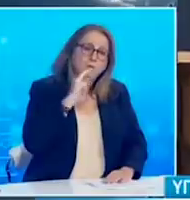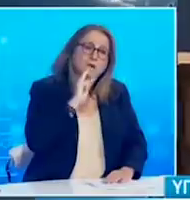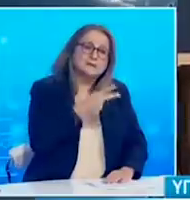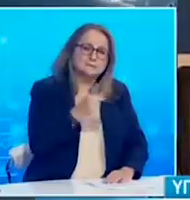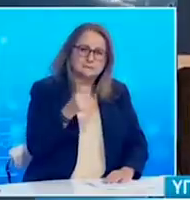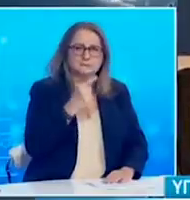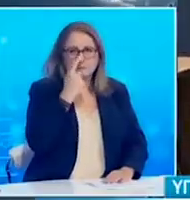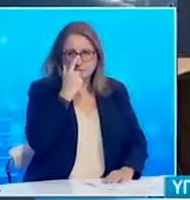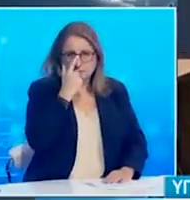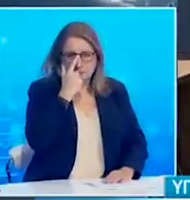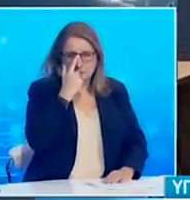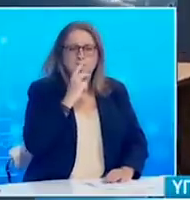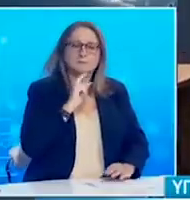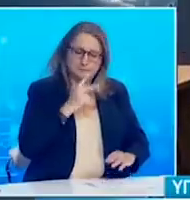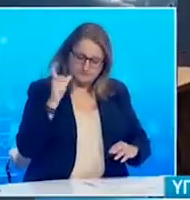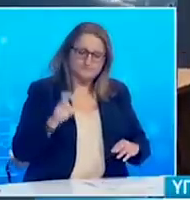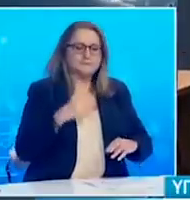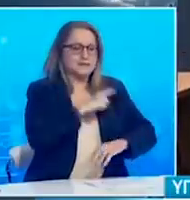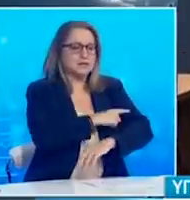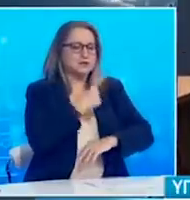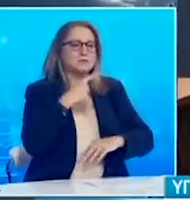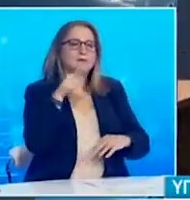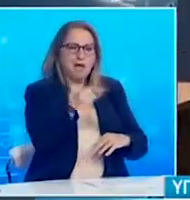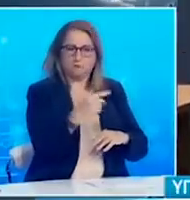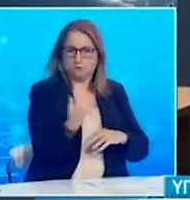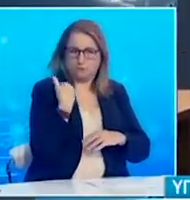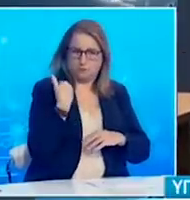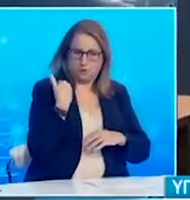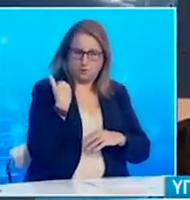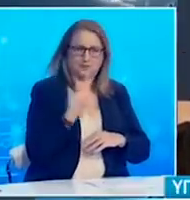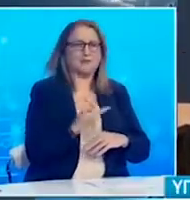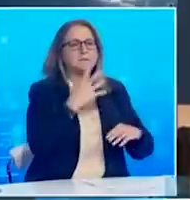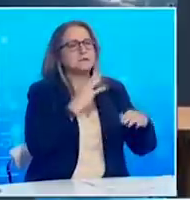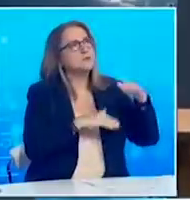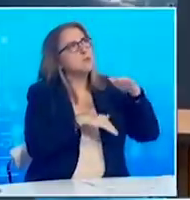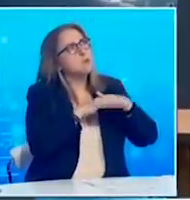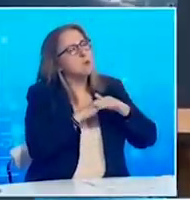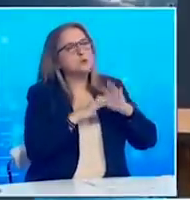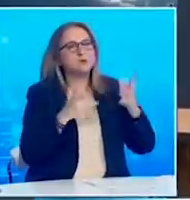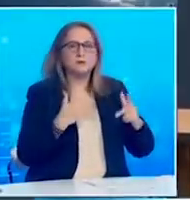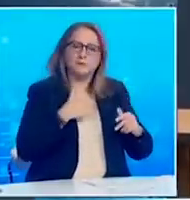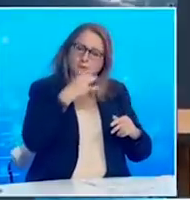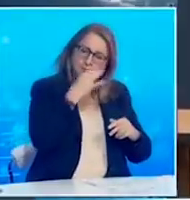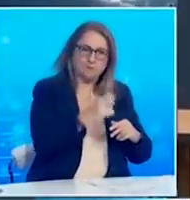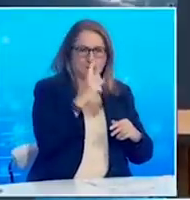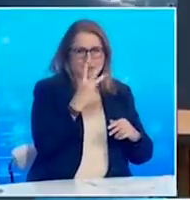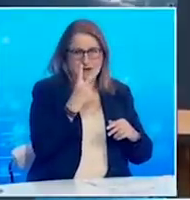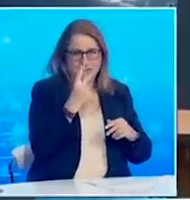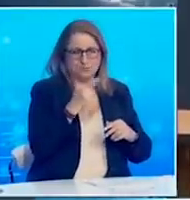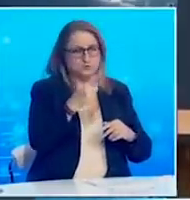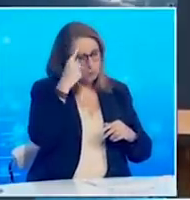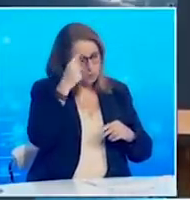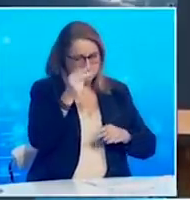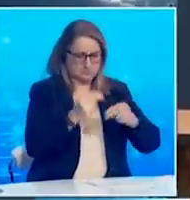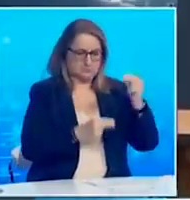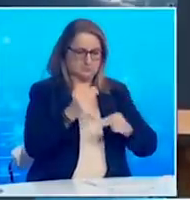Επειδή αυτή την ερώτηση την ακούμε συχνά εμείς επιδημιολόγοι, να σας δώσουμε ένα νούμερο. Η επιδημιολογία δεν γίνεται με απλά νούμερα, αλλά